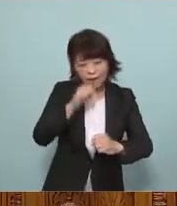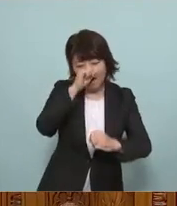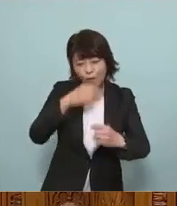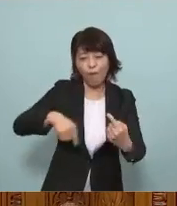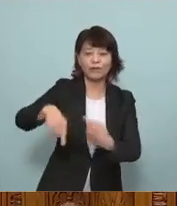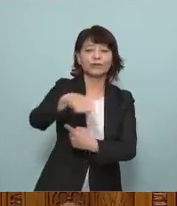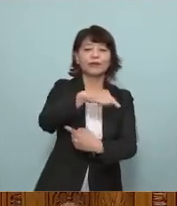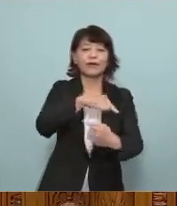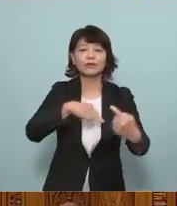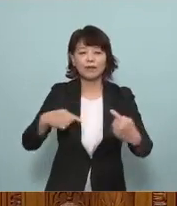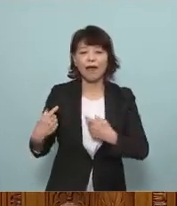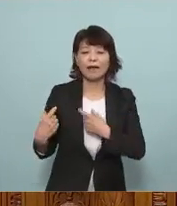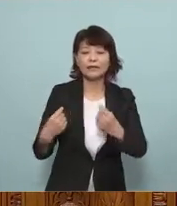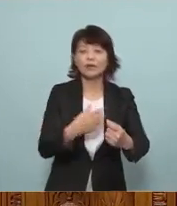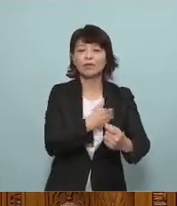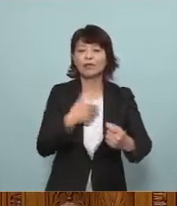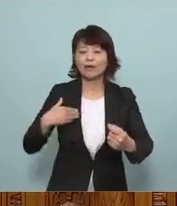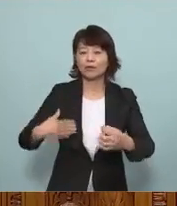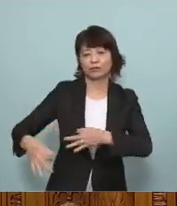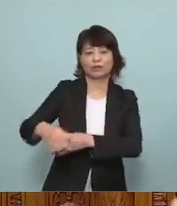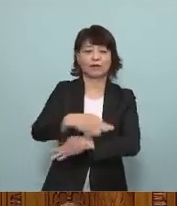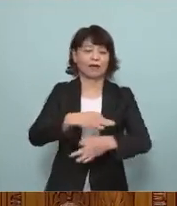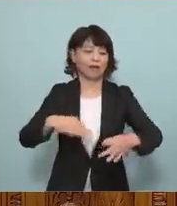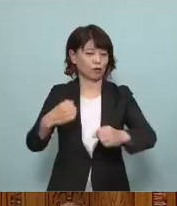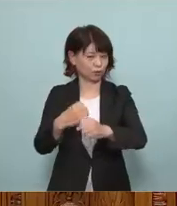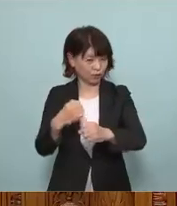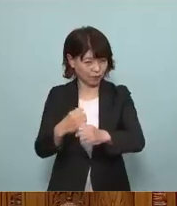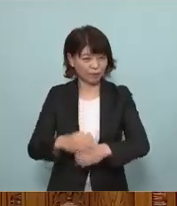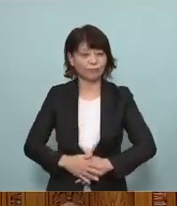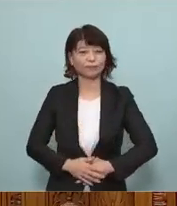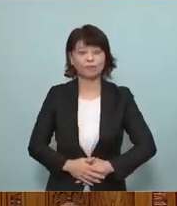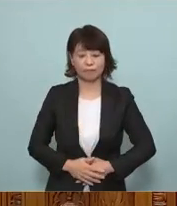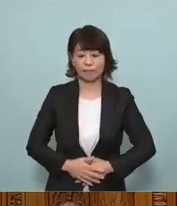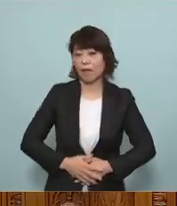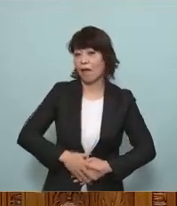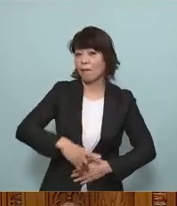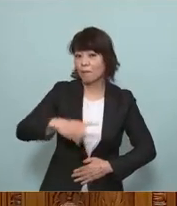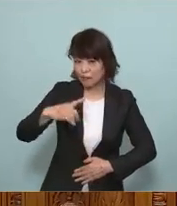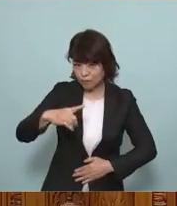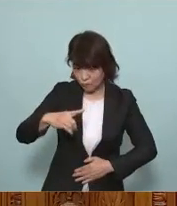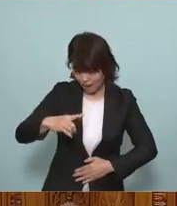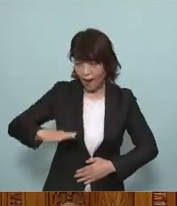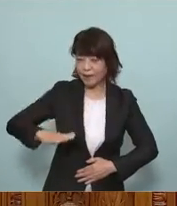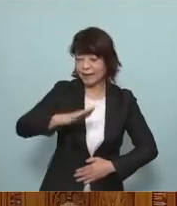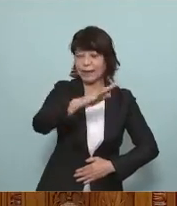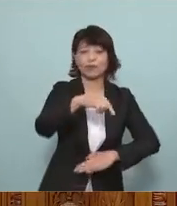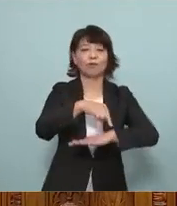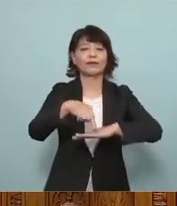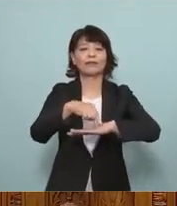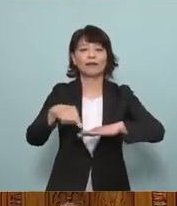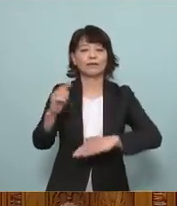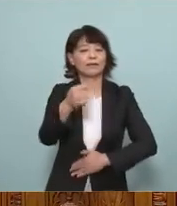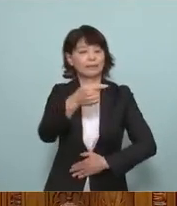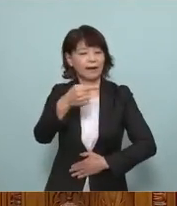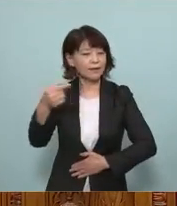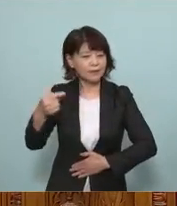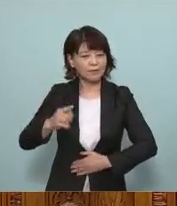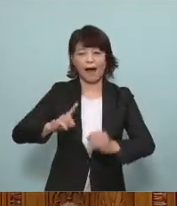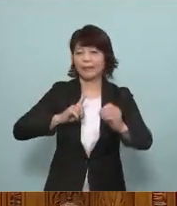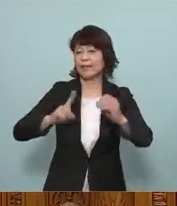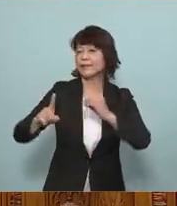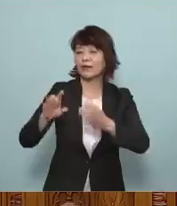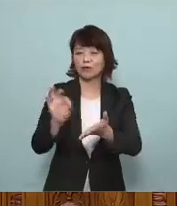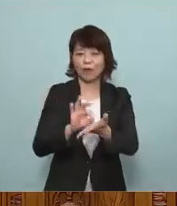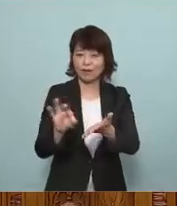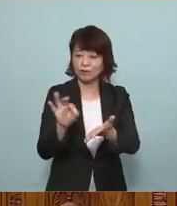可能な経済を作り上げます。まずは成長戦略、第一の柱はデジタルを活